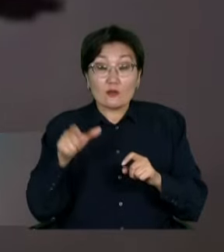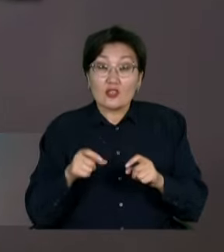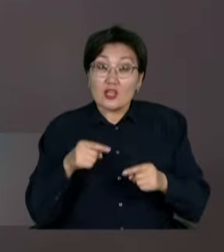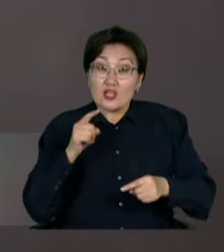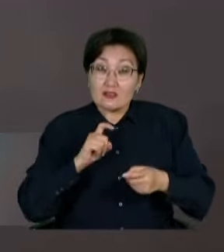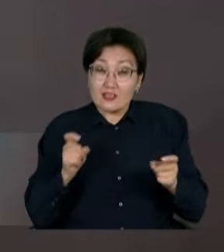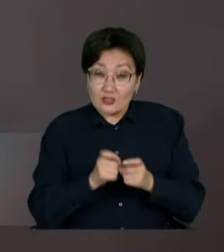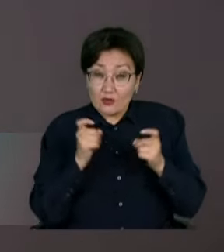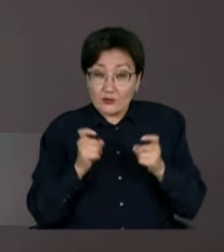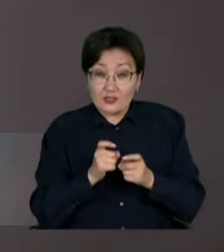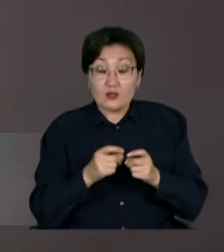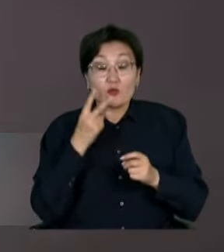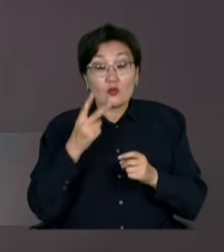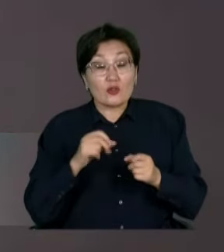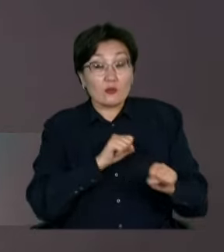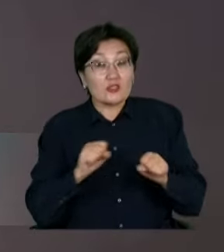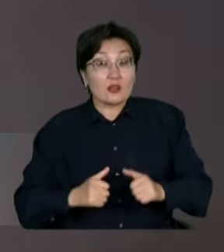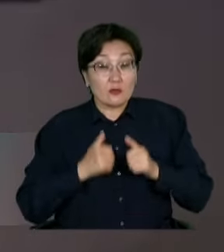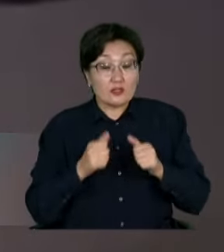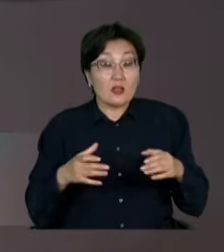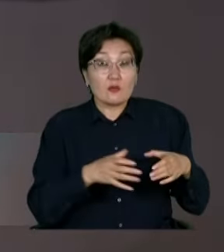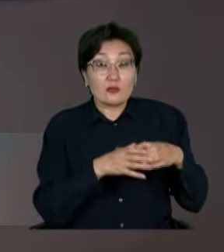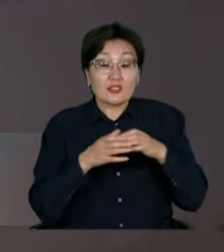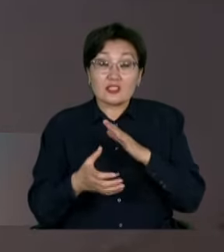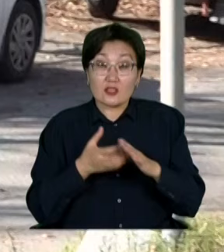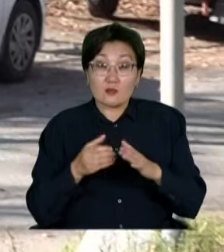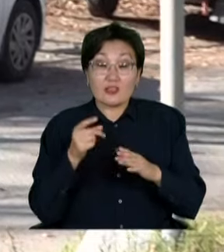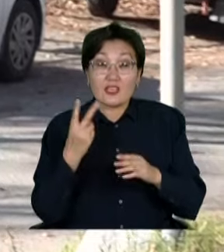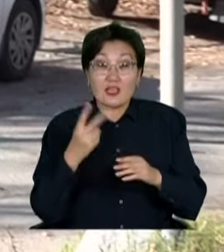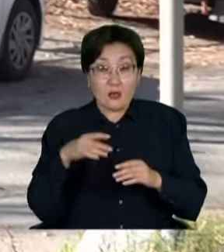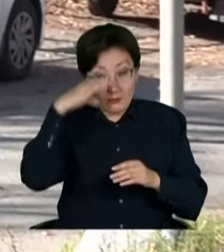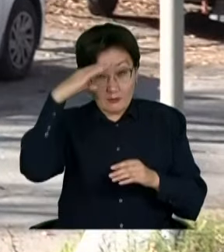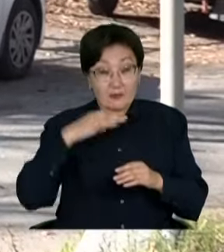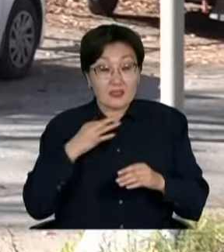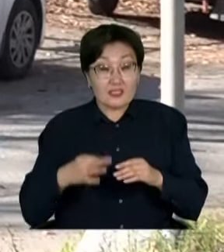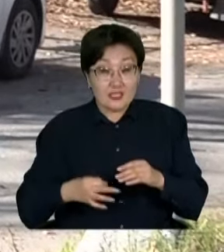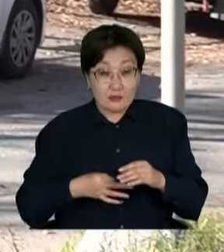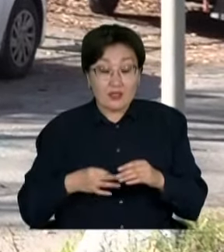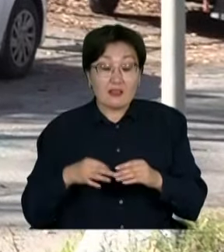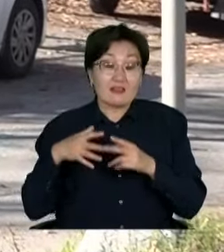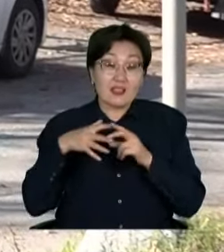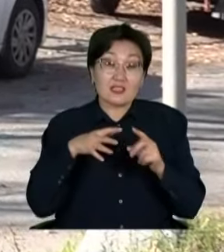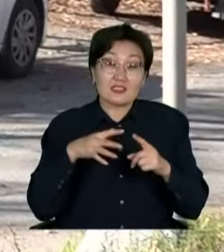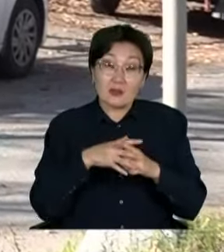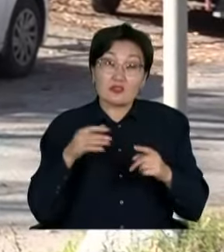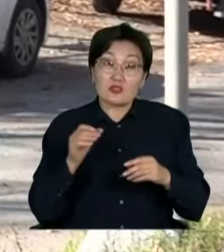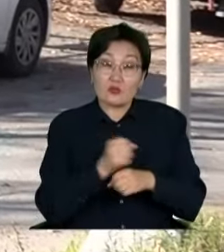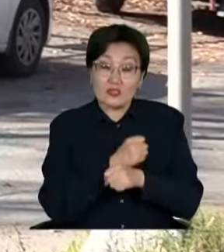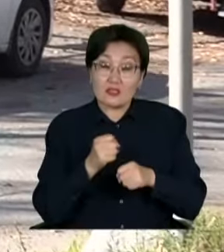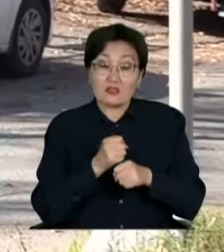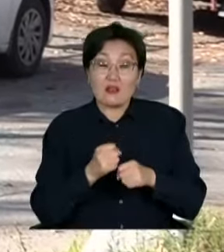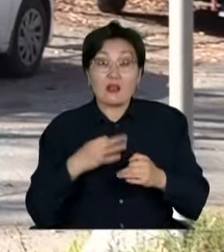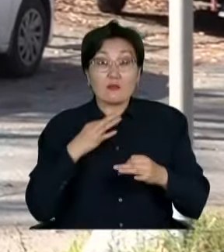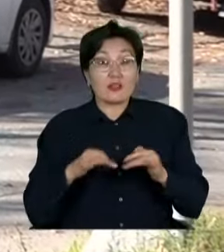қорғауға тырысқан. Артынша қаскөй бір топ жігітті шақырып, екеуіне жабылған көрінеді. Баламның ісінің әділетті шешілгенін қалаймын болған.